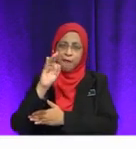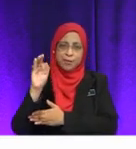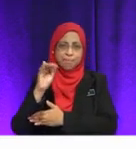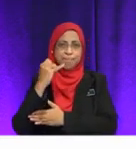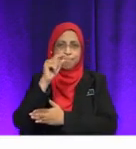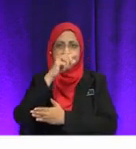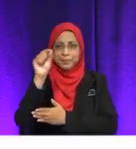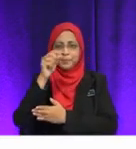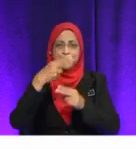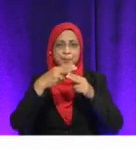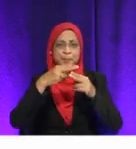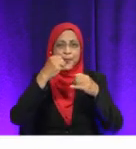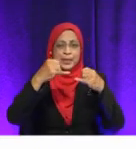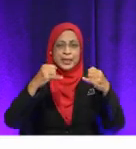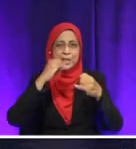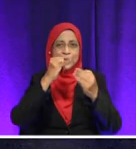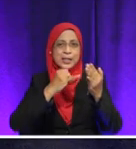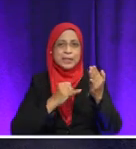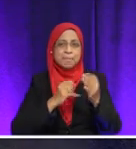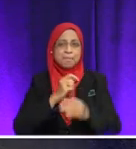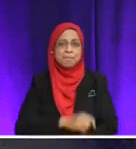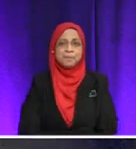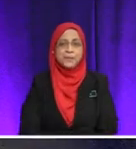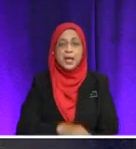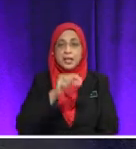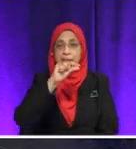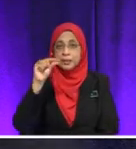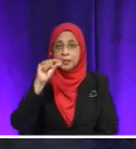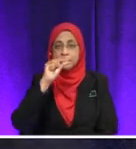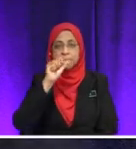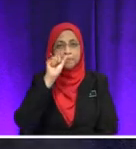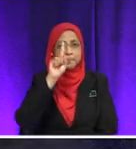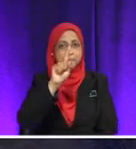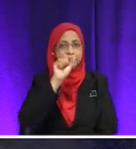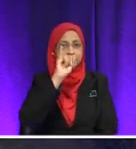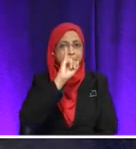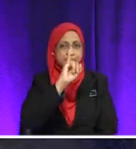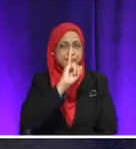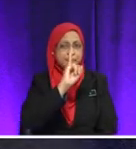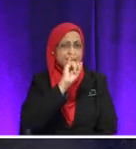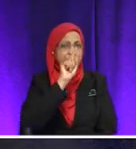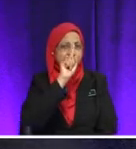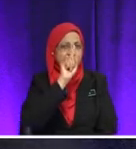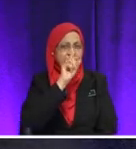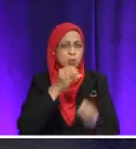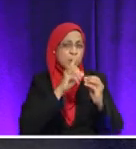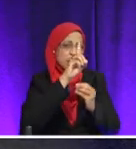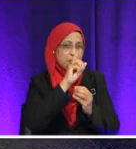jadi kita minta bantuan murid-murid Oke untuk satu eye oke